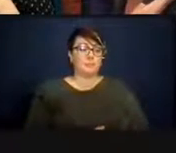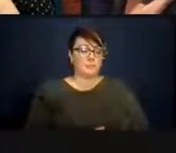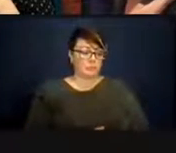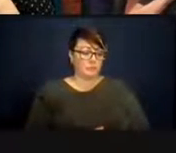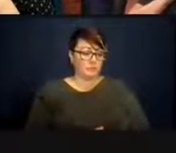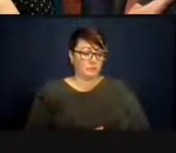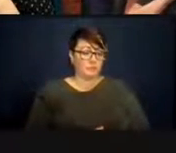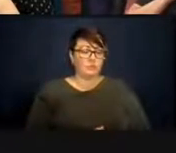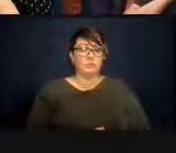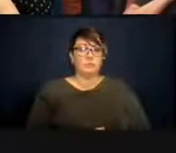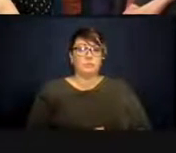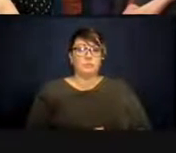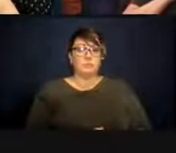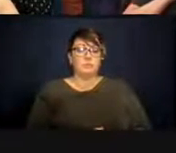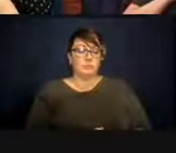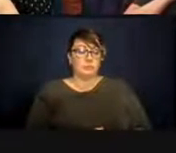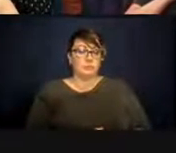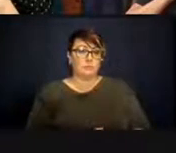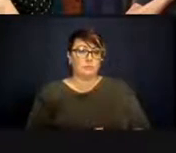شكرا.